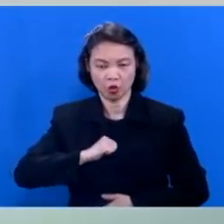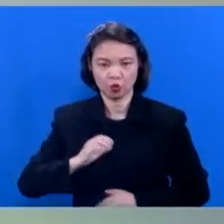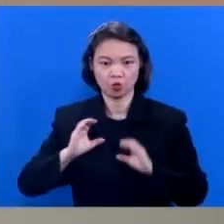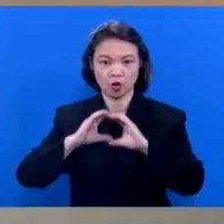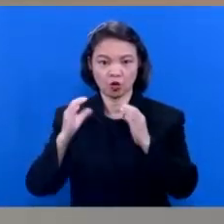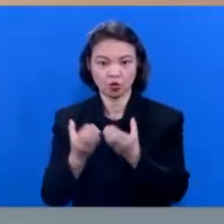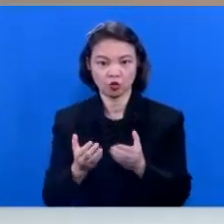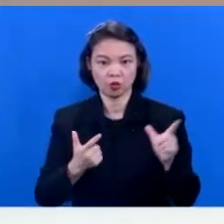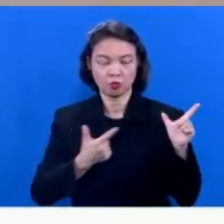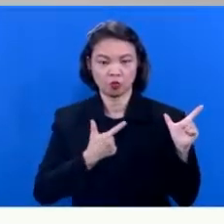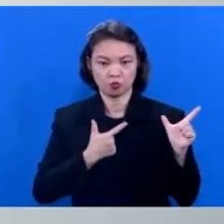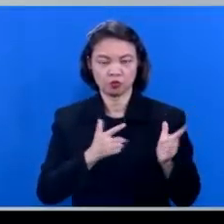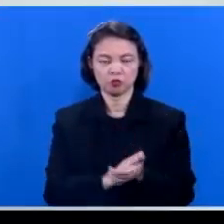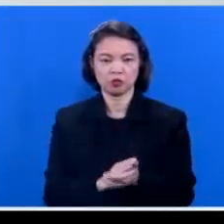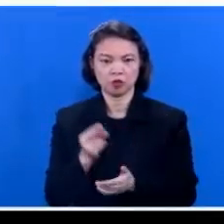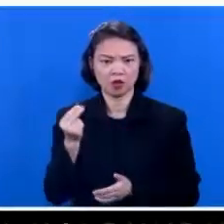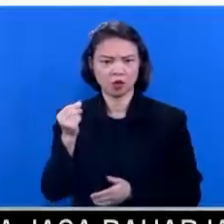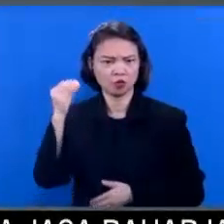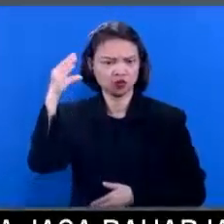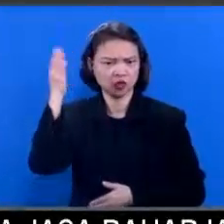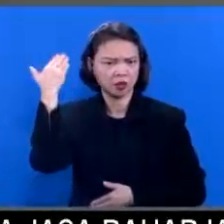Tol Kuningan, Jakarta Selatan, Rabu siang.